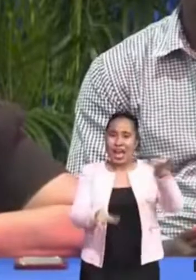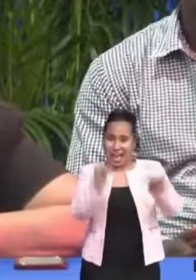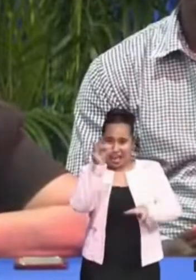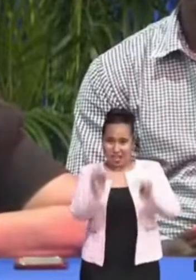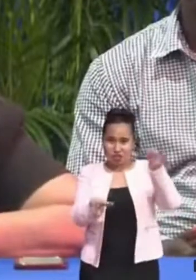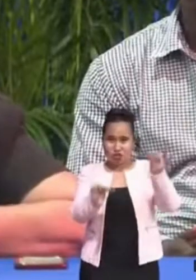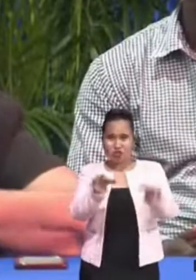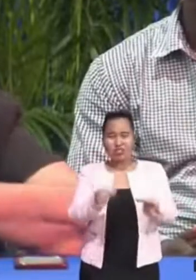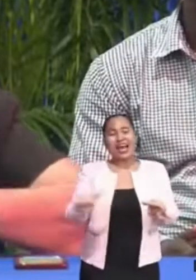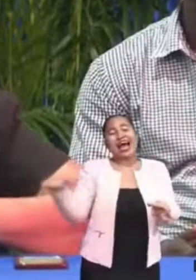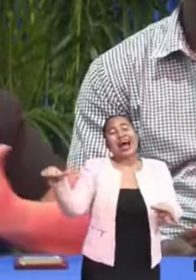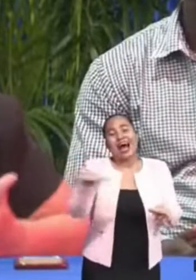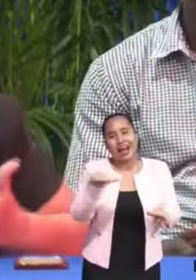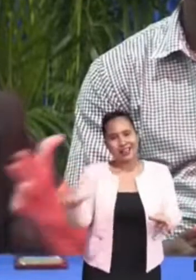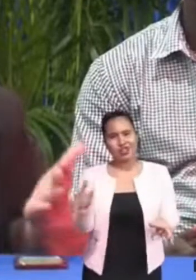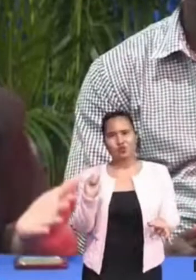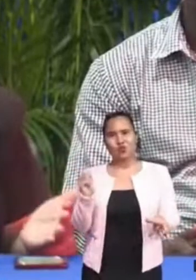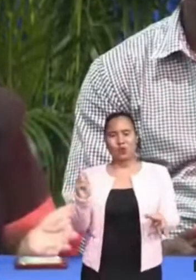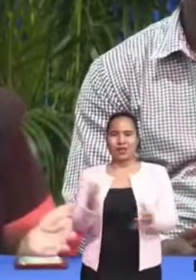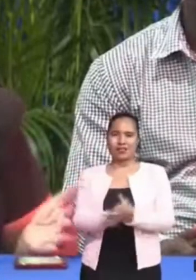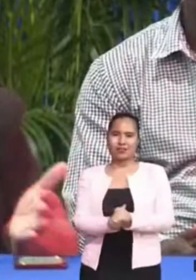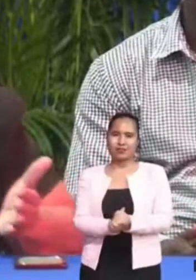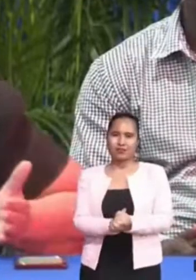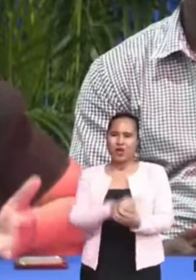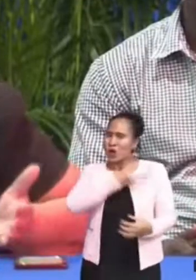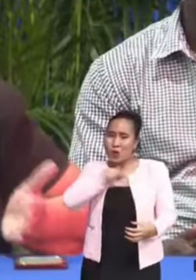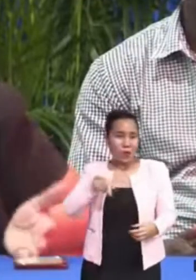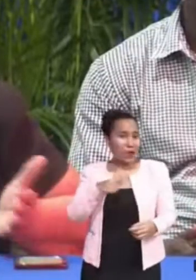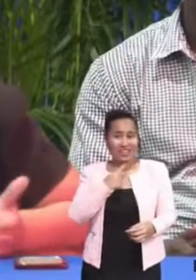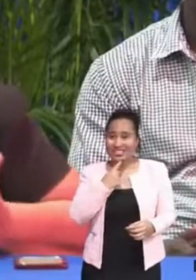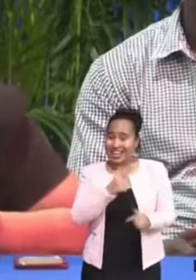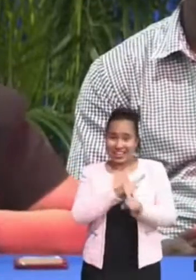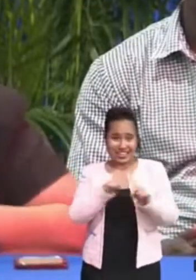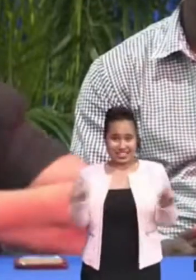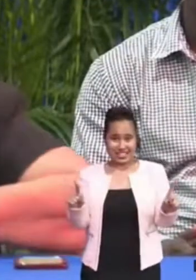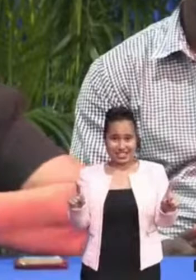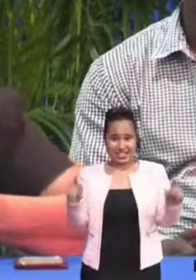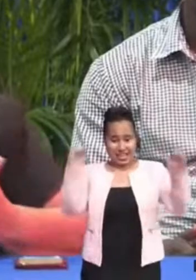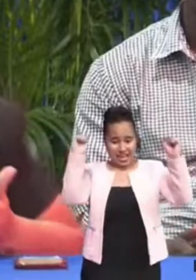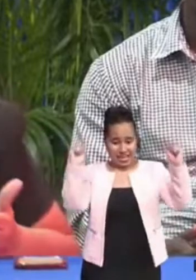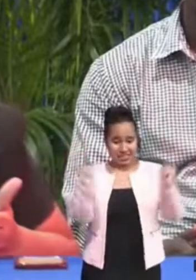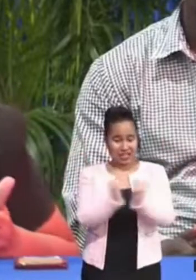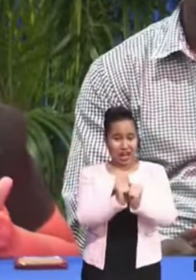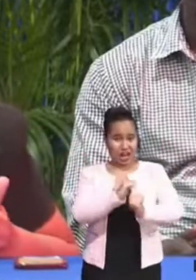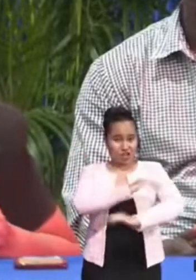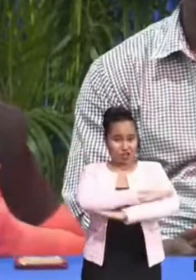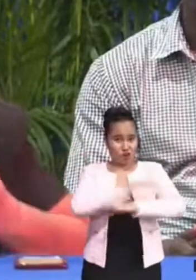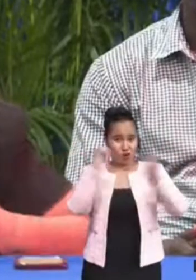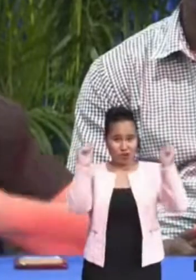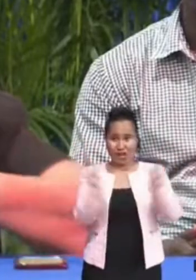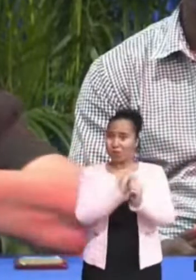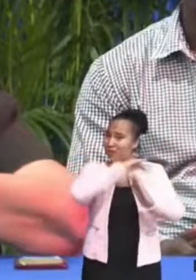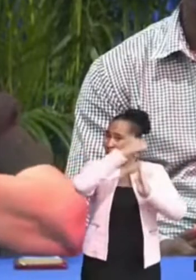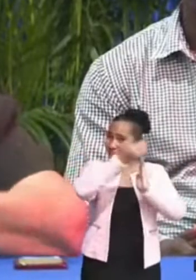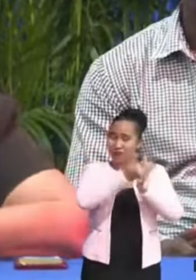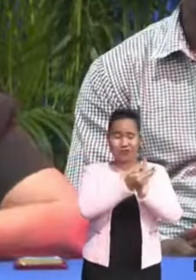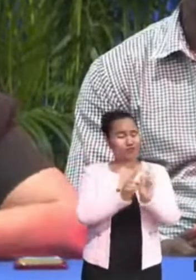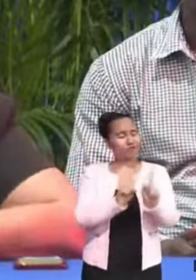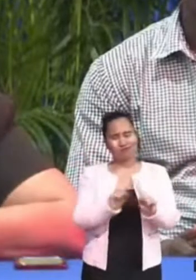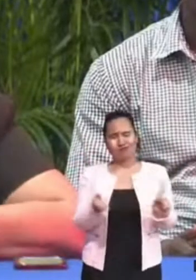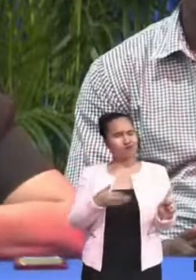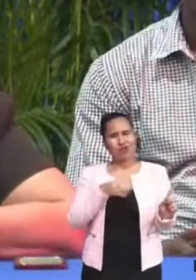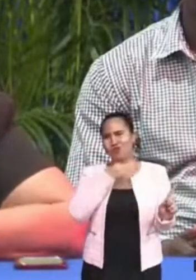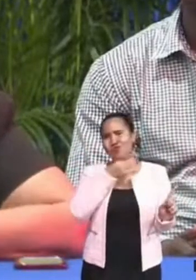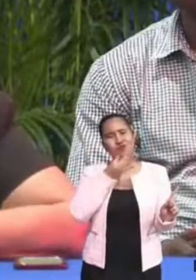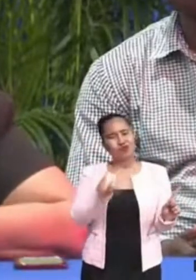ander moment vallen. Het is niet zo dat we zeggen van dat schooljaar moet per se dan afgerond zijn. Nee, geef